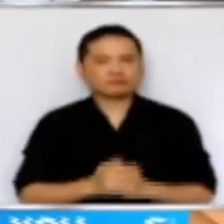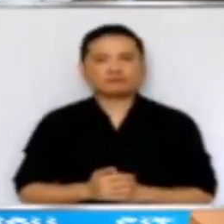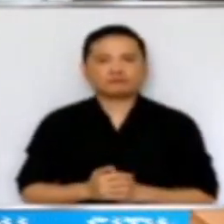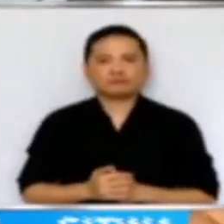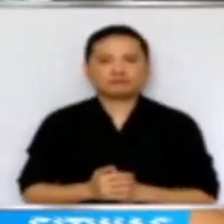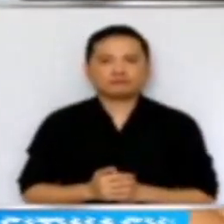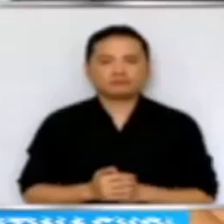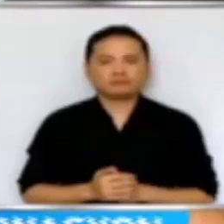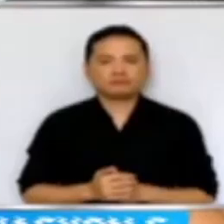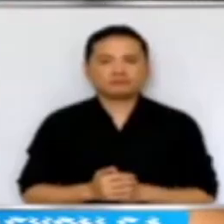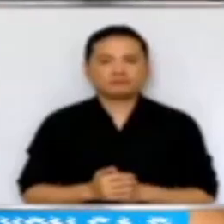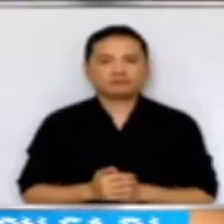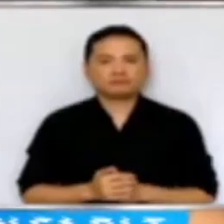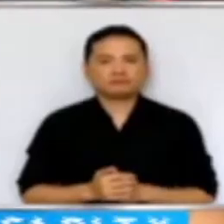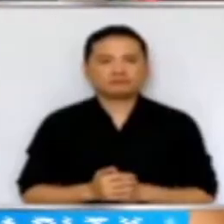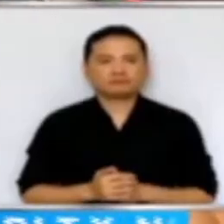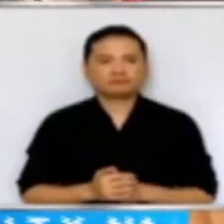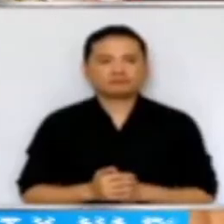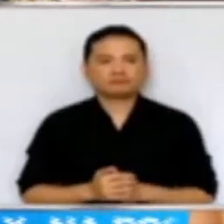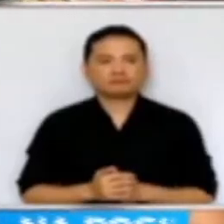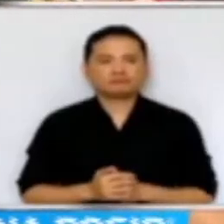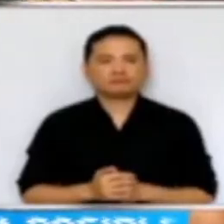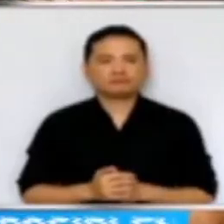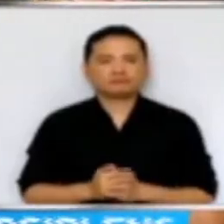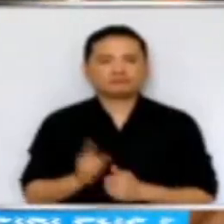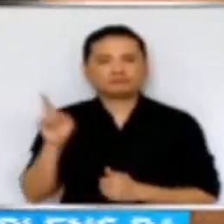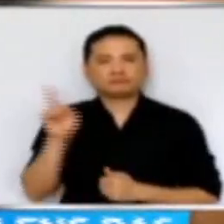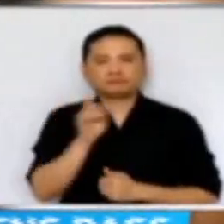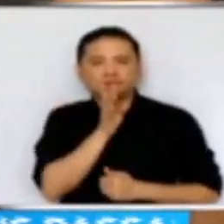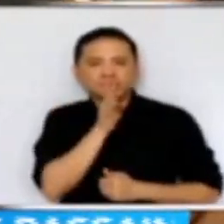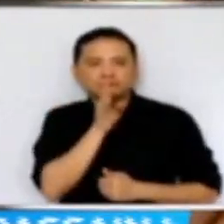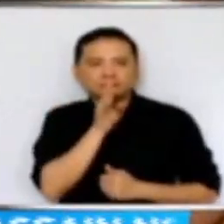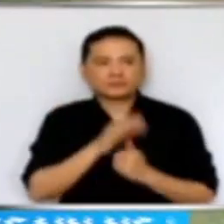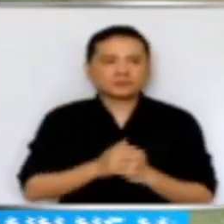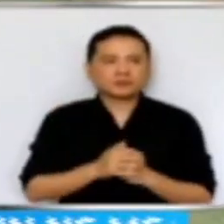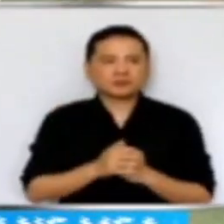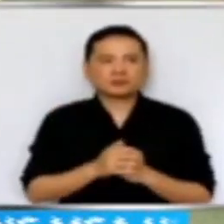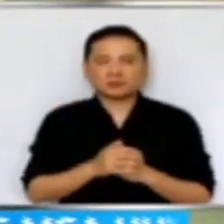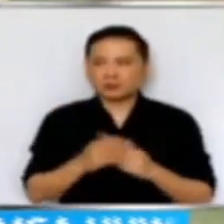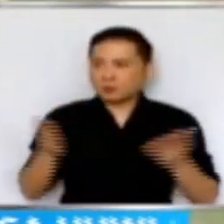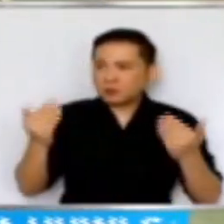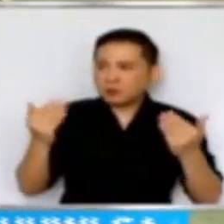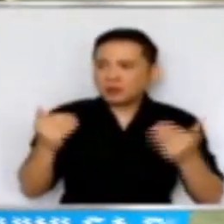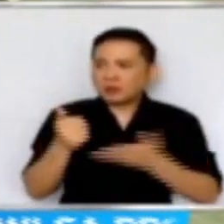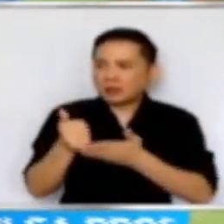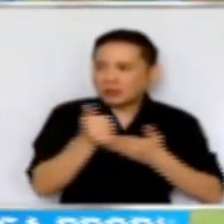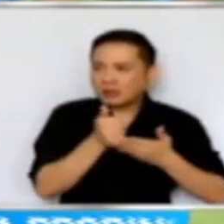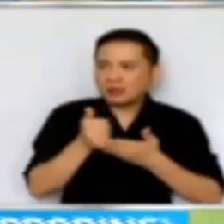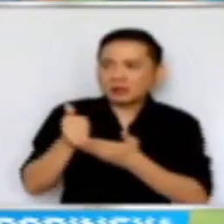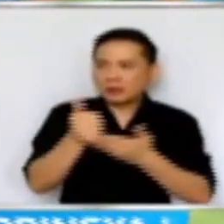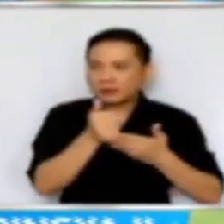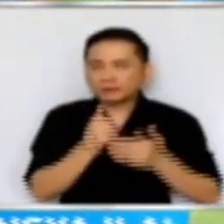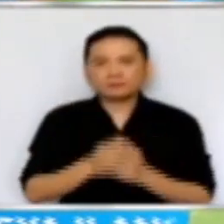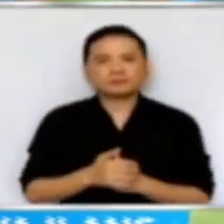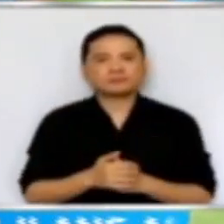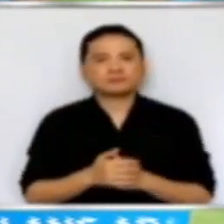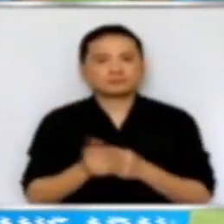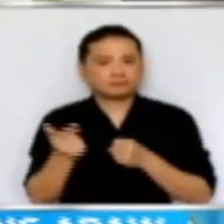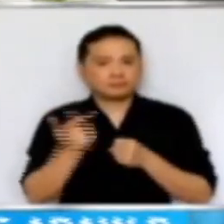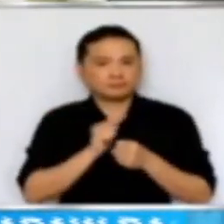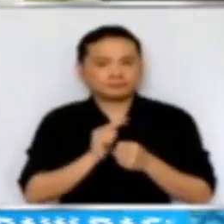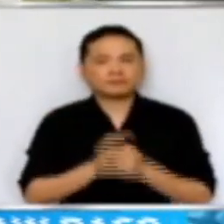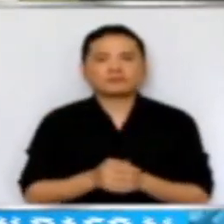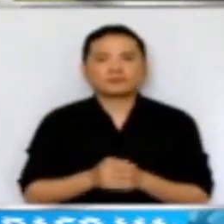50 na lang. Oh, 50 na lang, hindi na lang. Kaya nga, magpagbuha ka kayo. Dito na dumiretso sa gymnasium ang mahigit 100